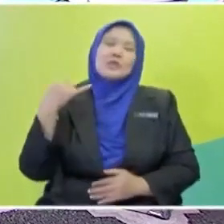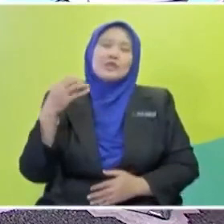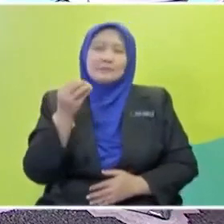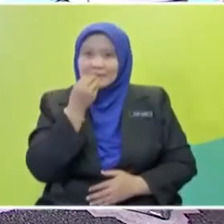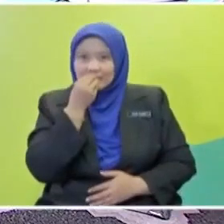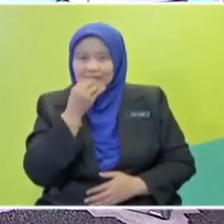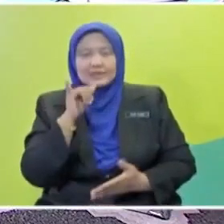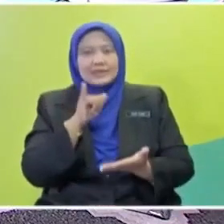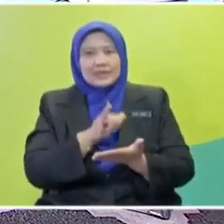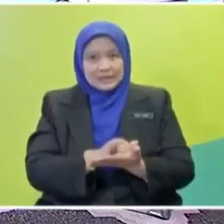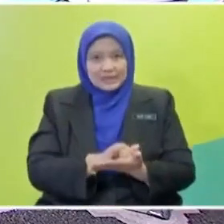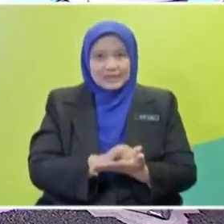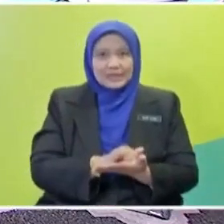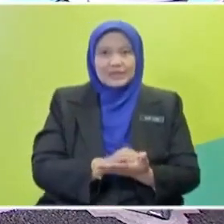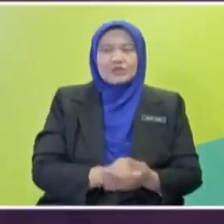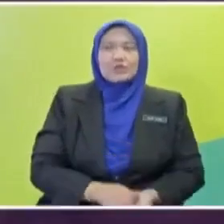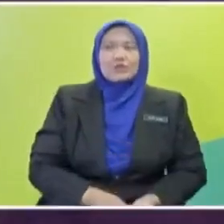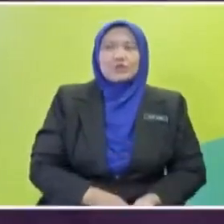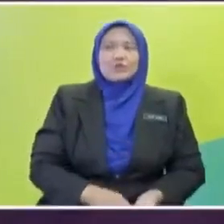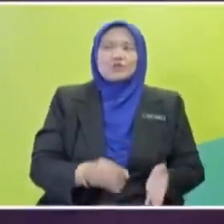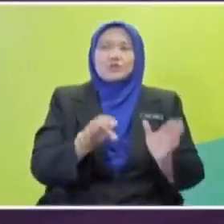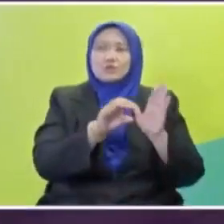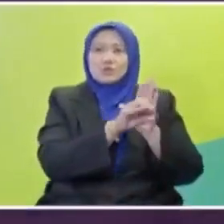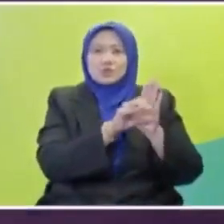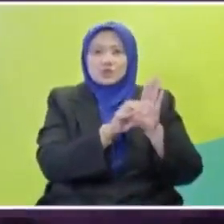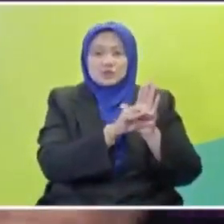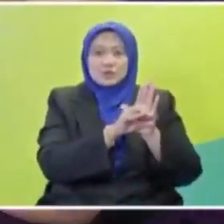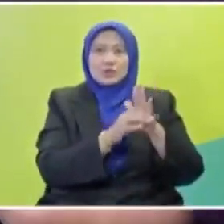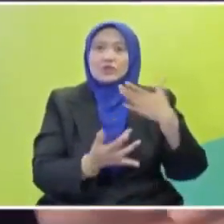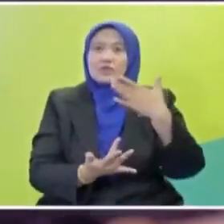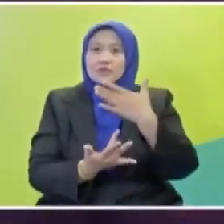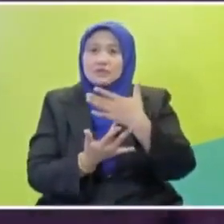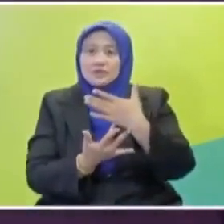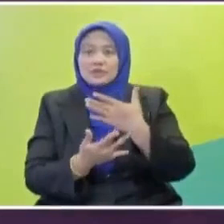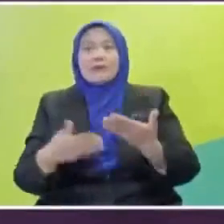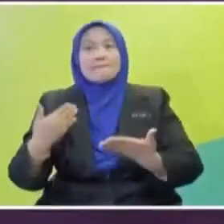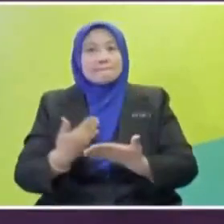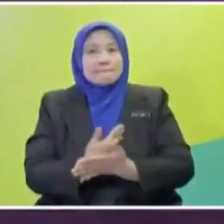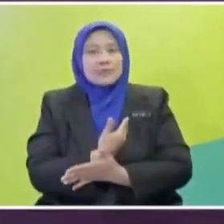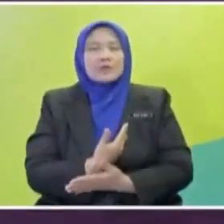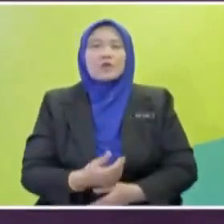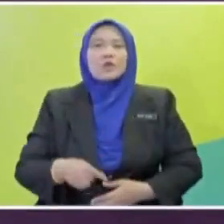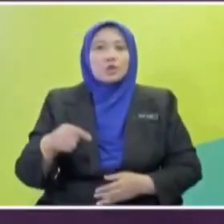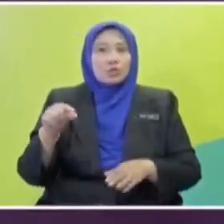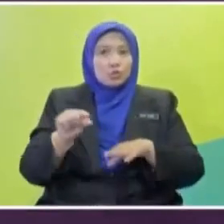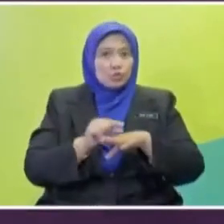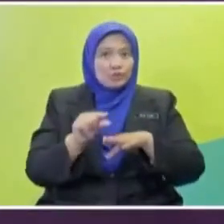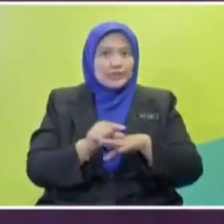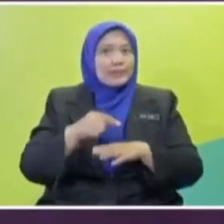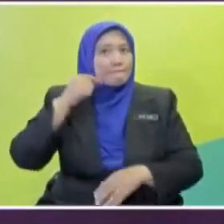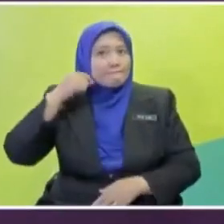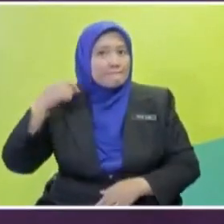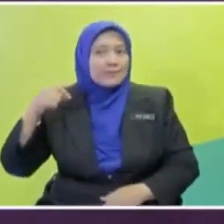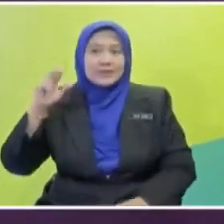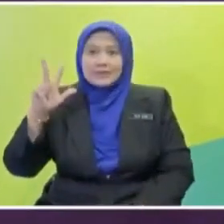ialah sebenarnya Syafiqah, kalau Syafiqah nak tahu, tu ialah salah satu contoh teknologi baharu. Kita gunakan pen 3D. Jadi